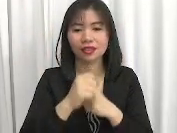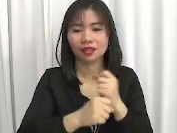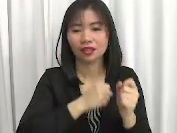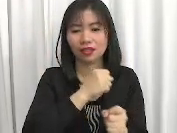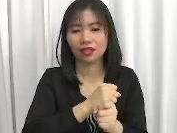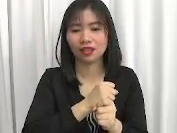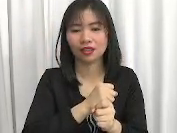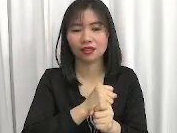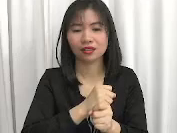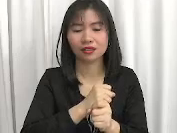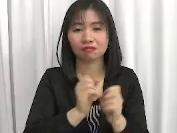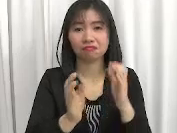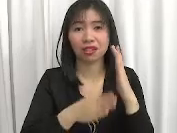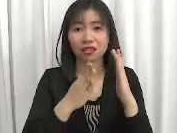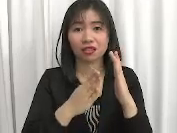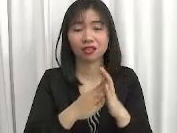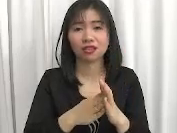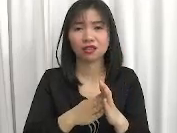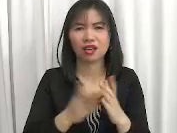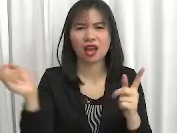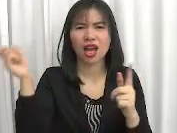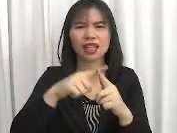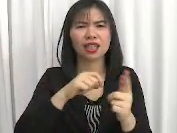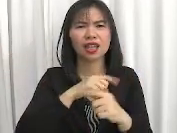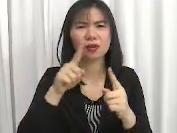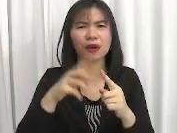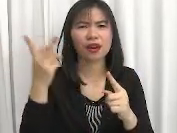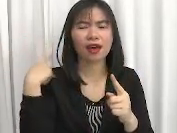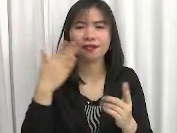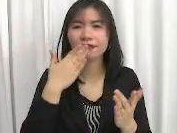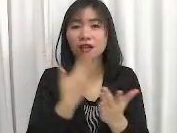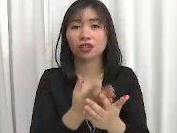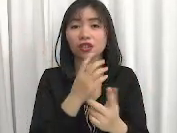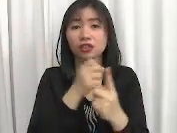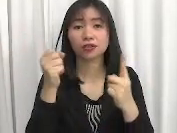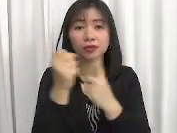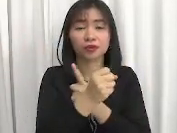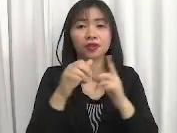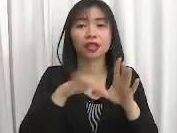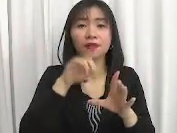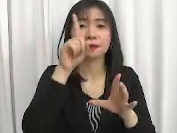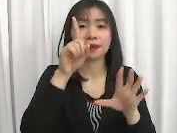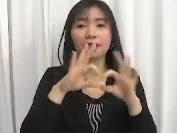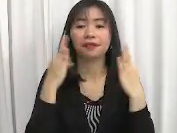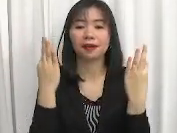kailan magkakaroon ng mabuti at maayos na pamilya. Di ba?